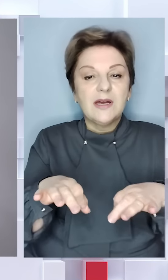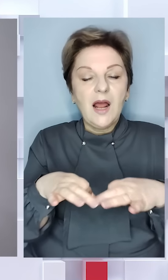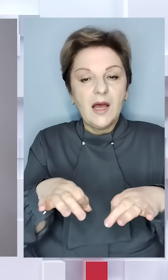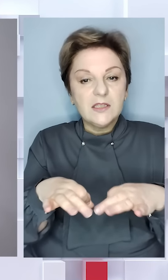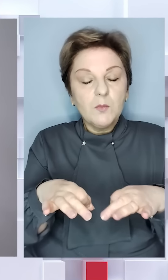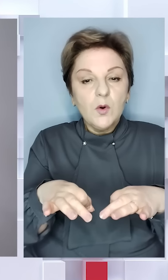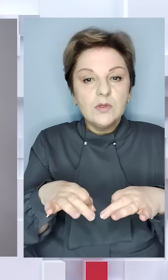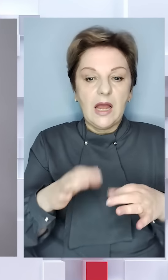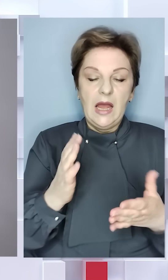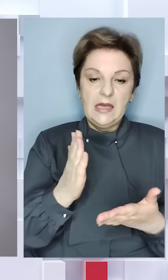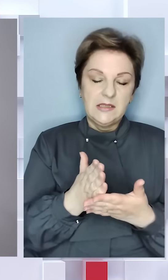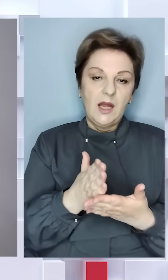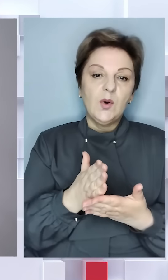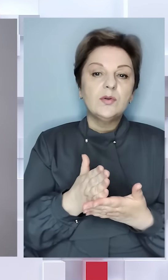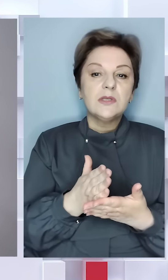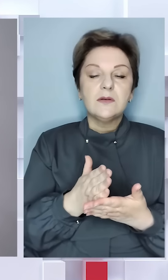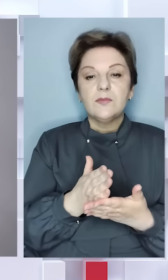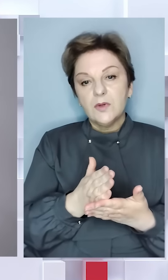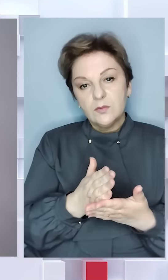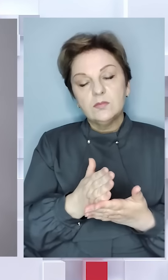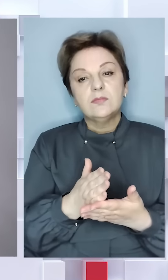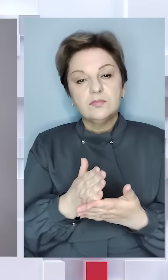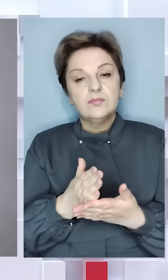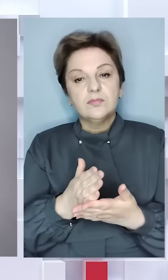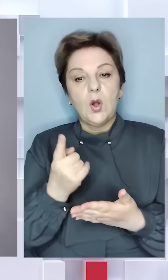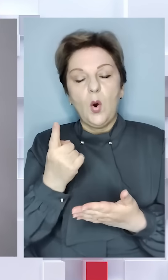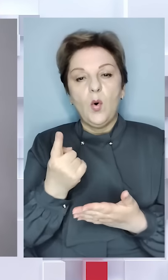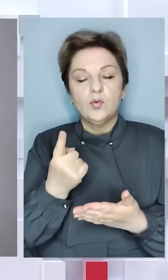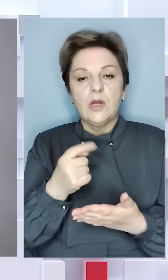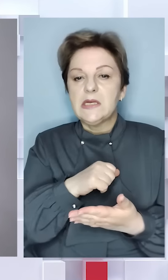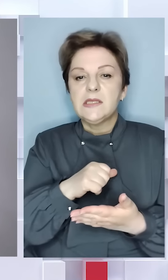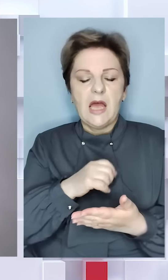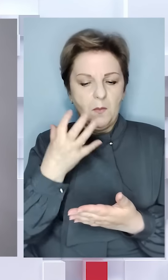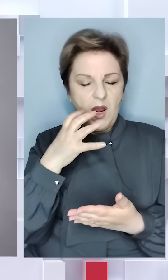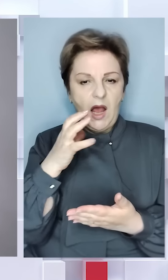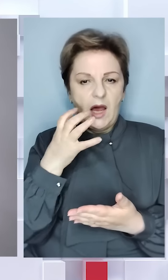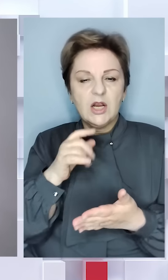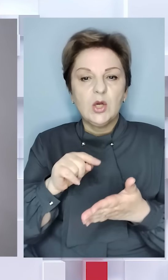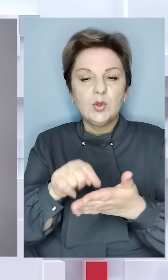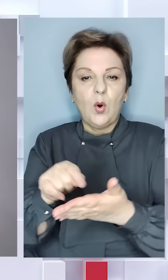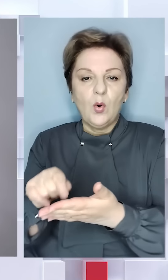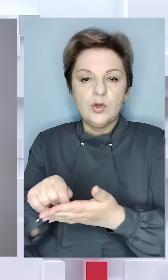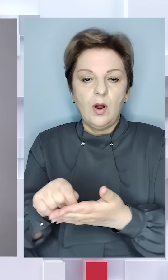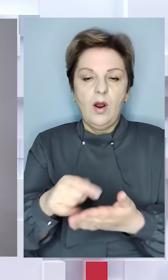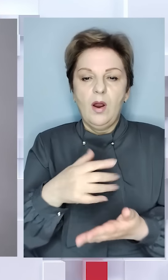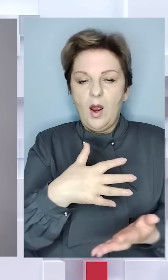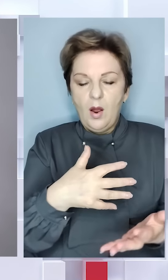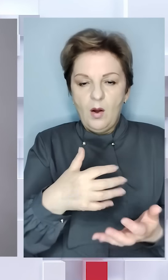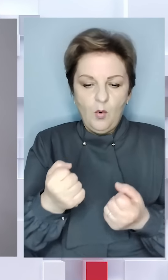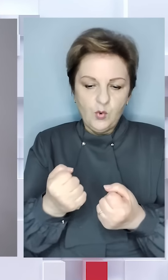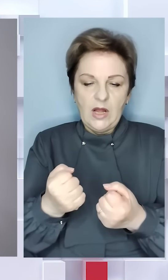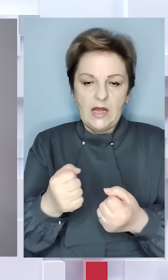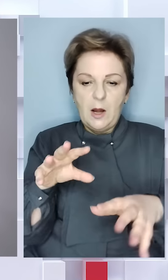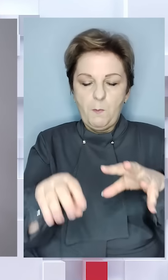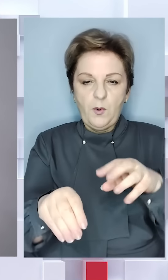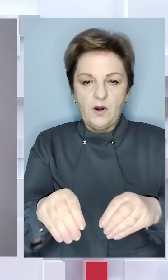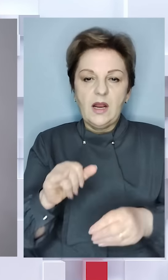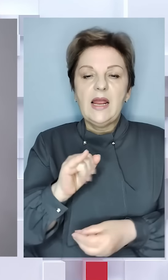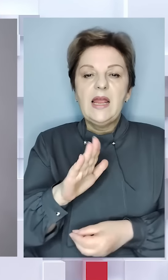транспорту знаходяться в одних з найсамих гарячіших точок і утримують позиції